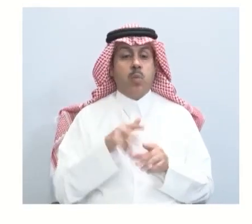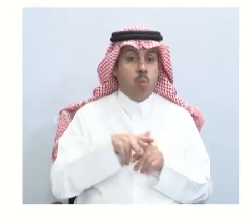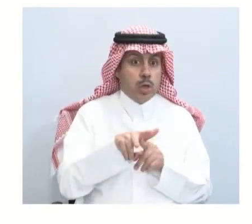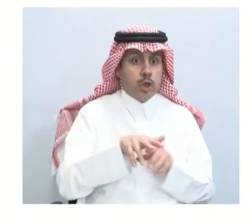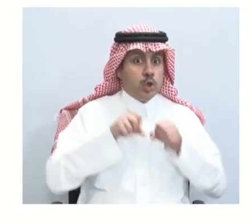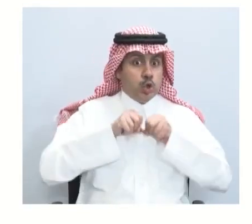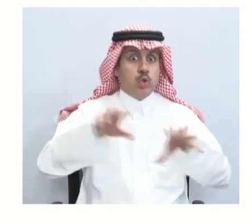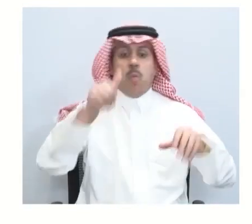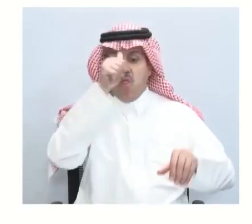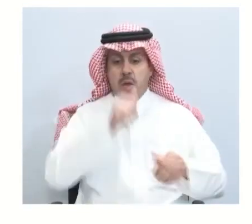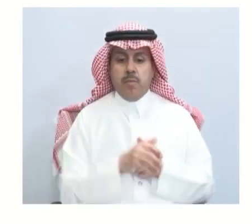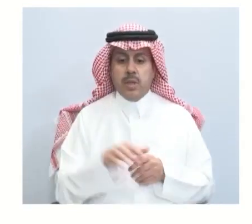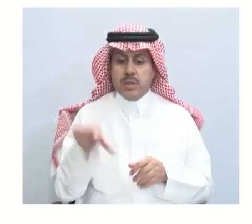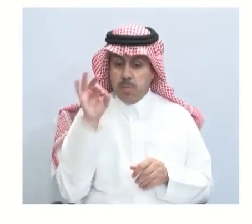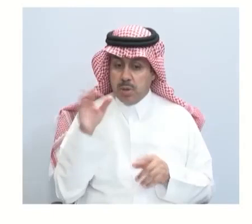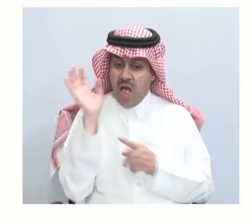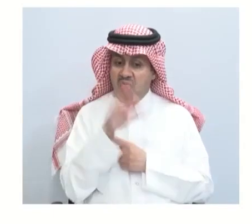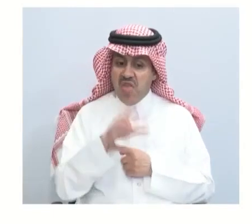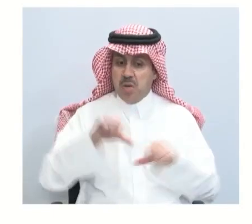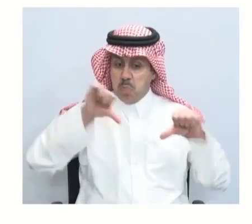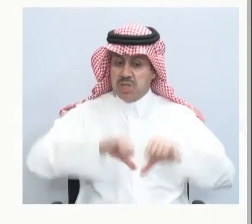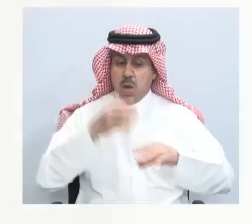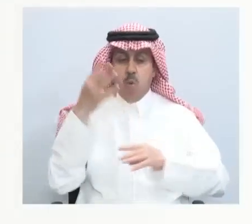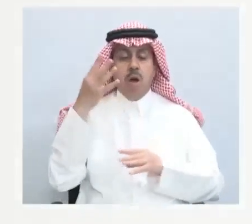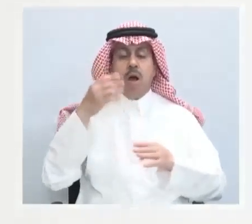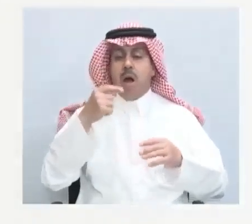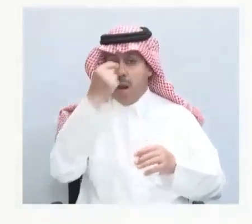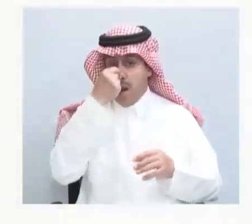استنباط اثار مساو الاخلاق على